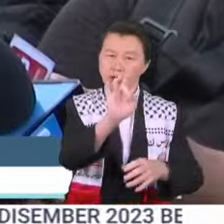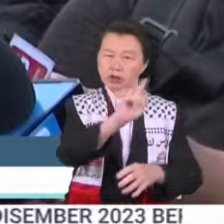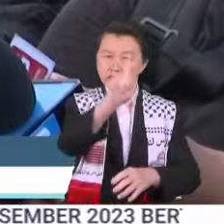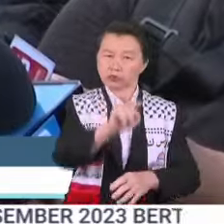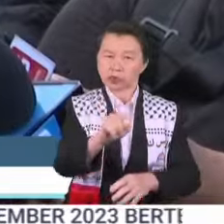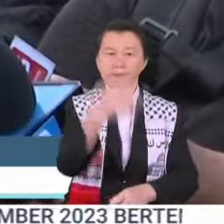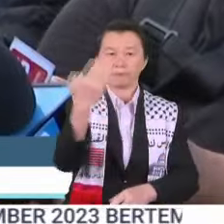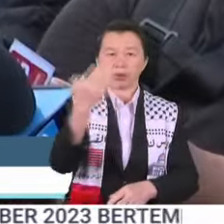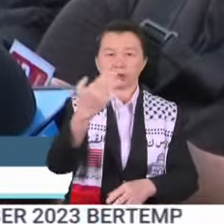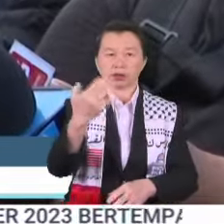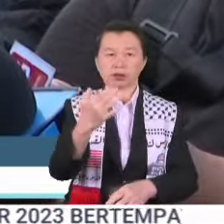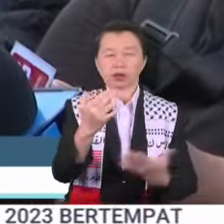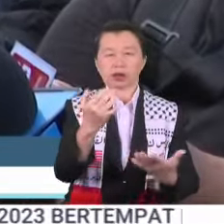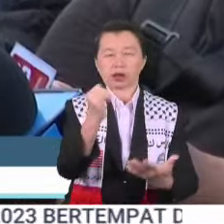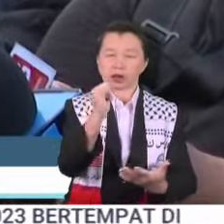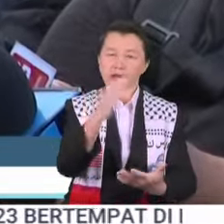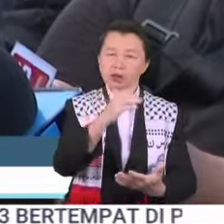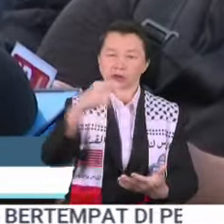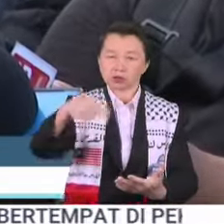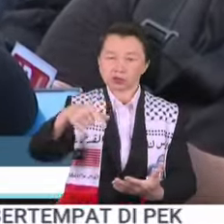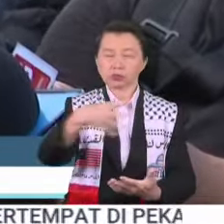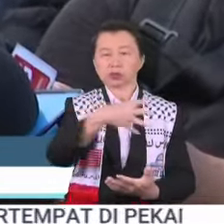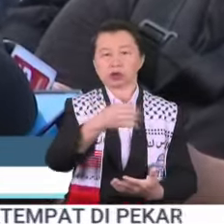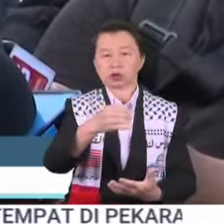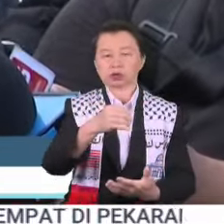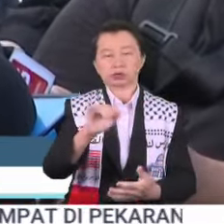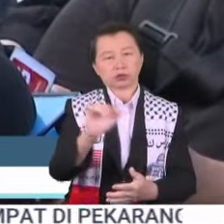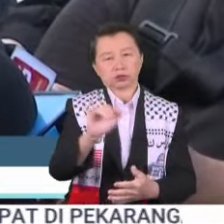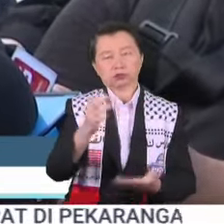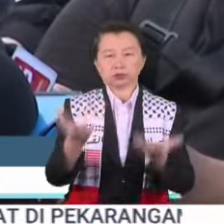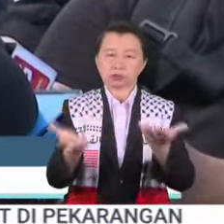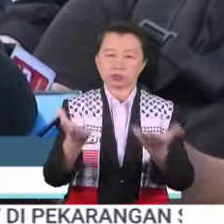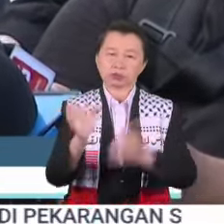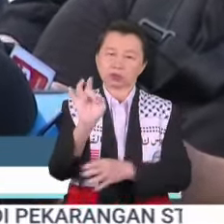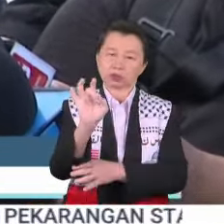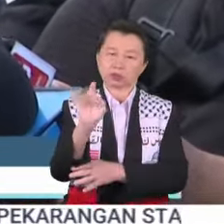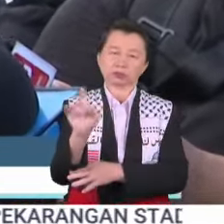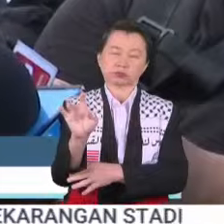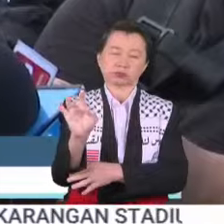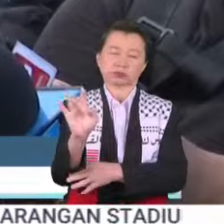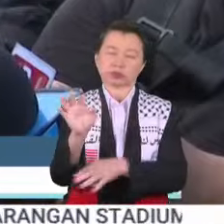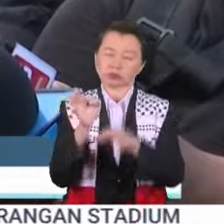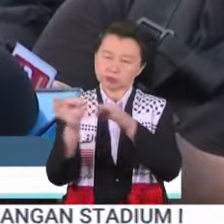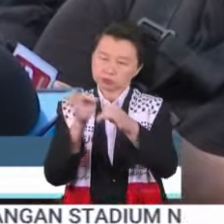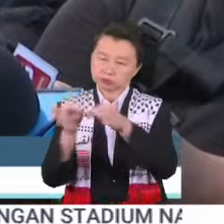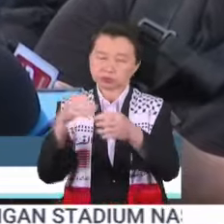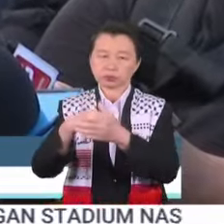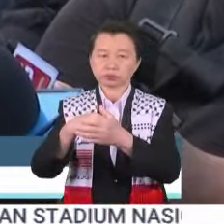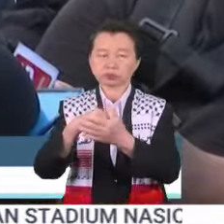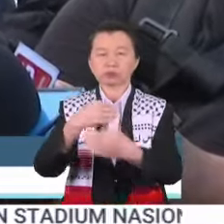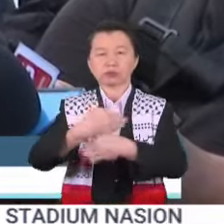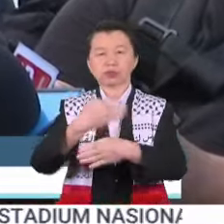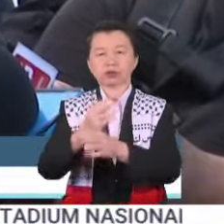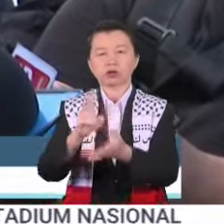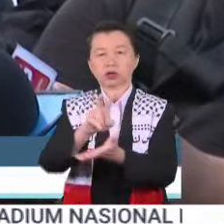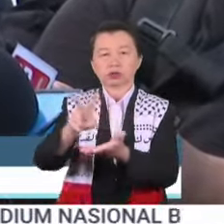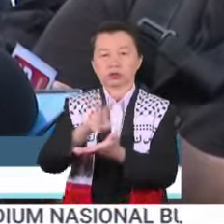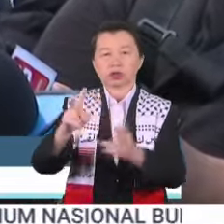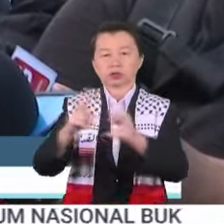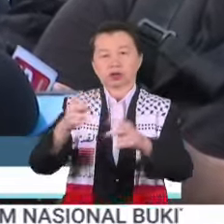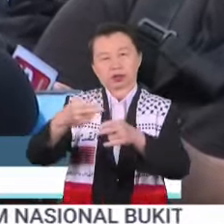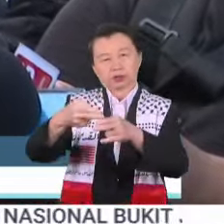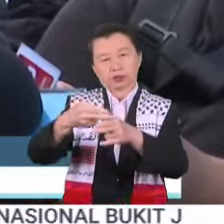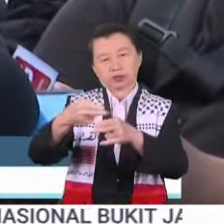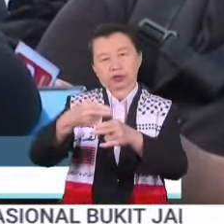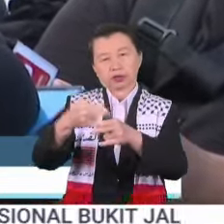soalan lazim, FAQ dan juga mungkin satu penjelasan dalam bentuk video yang sangat sangat